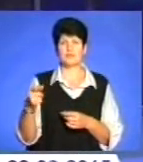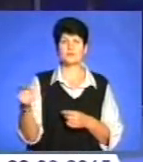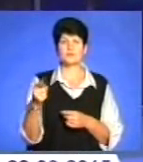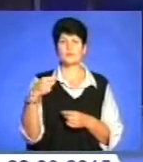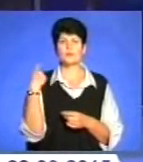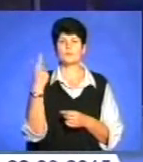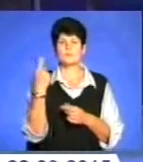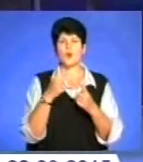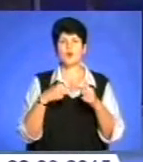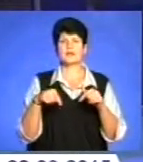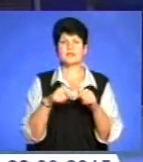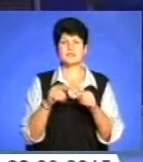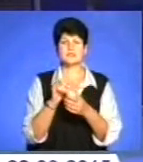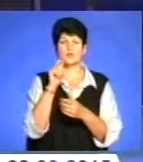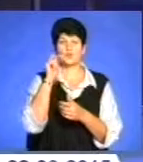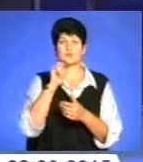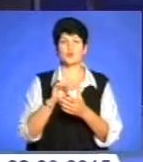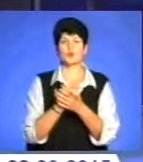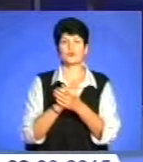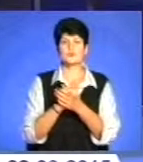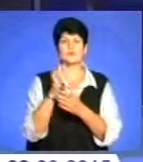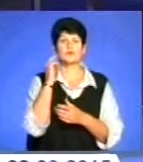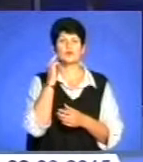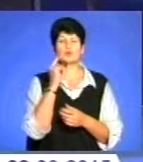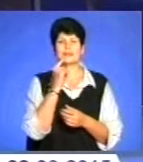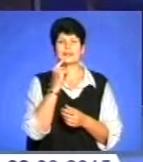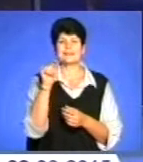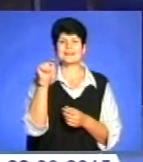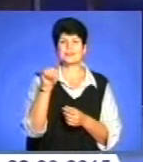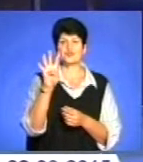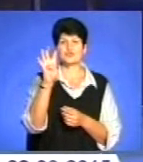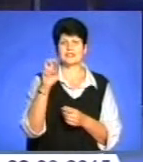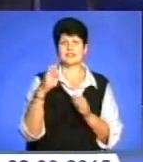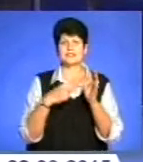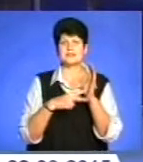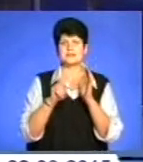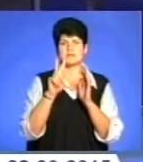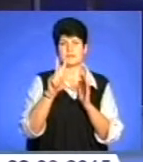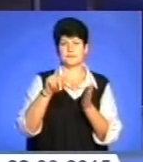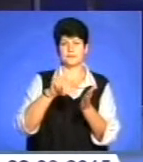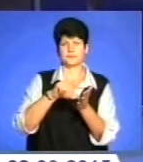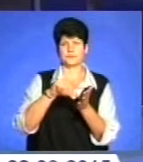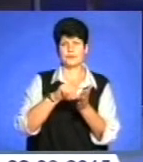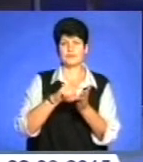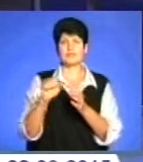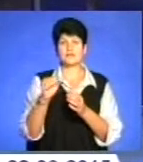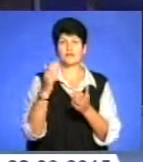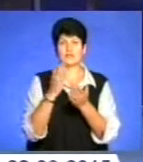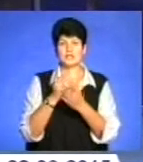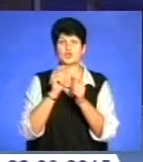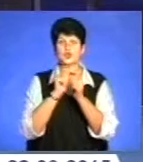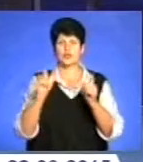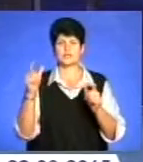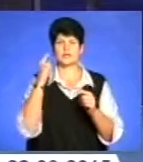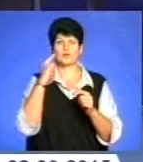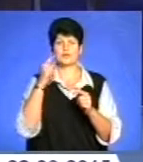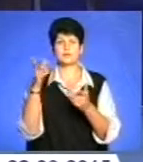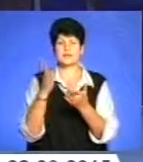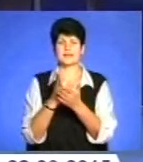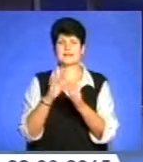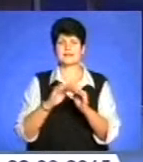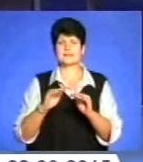Тернопільській обласній організації «Українське товариство глухих» 1472 члени. У Теребовлі є школа для глухих і при ній діє